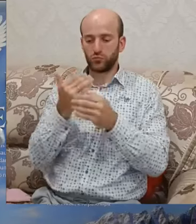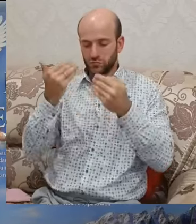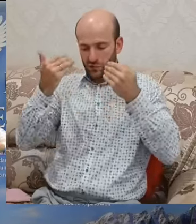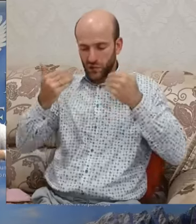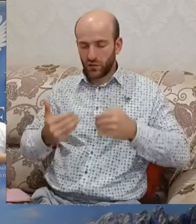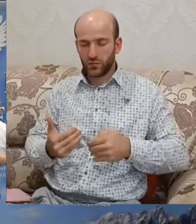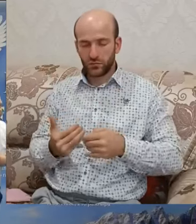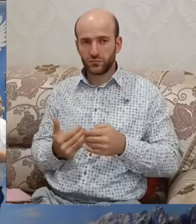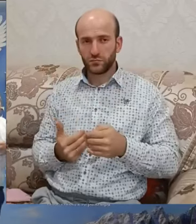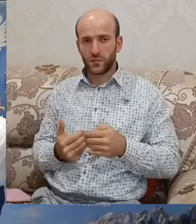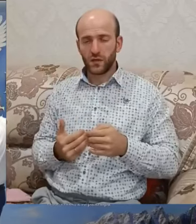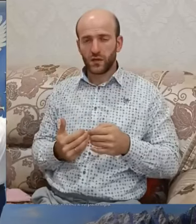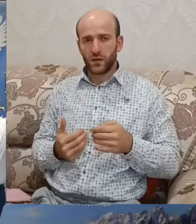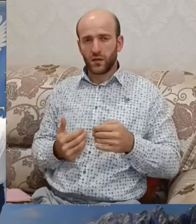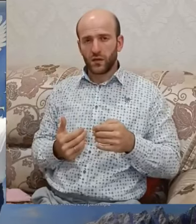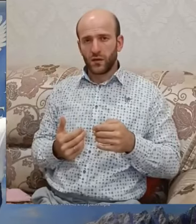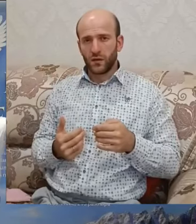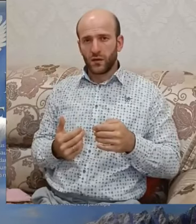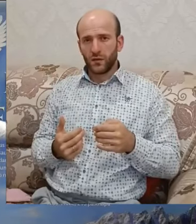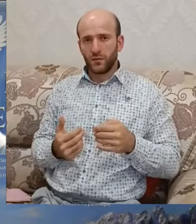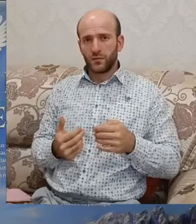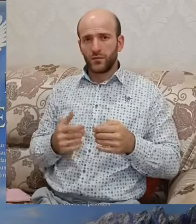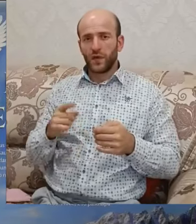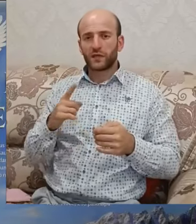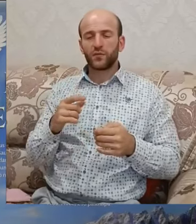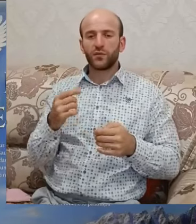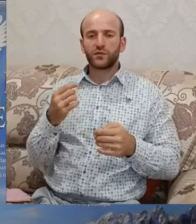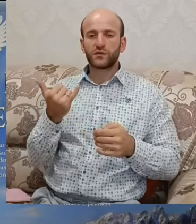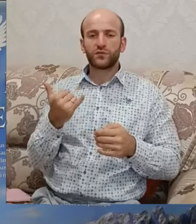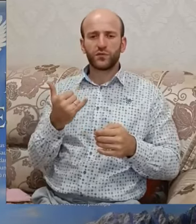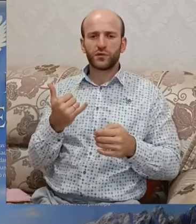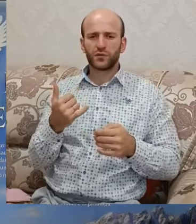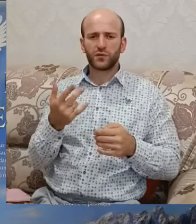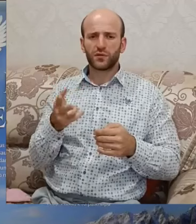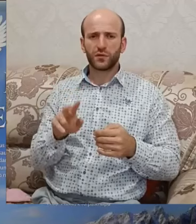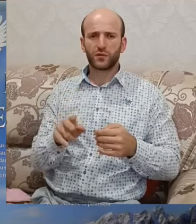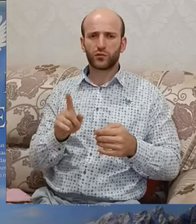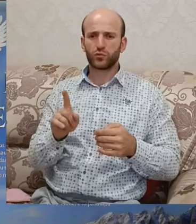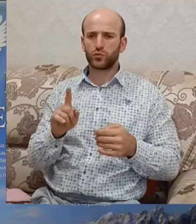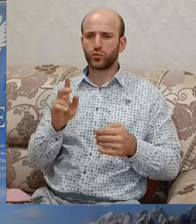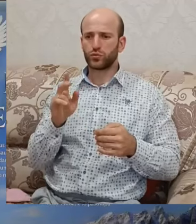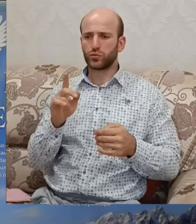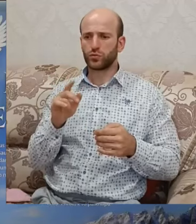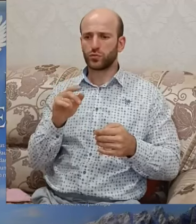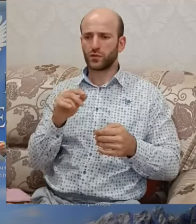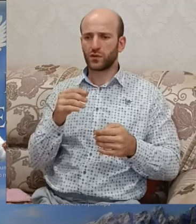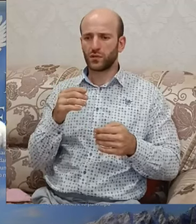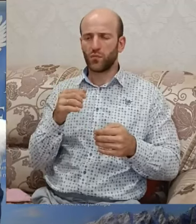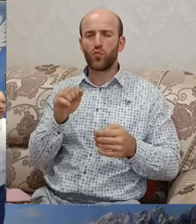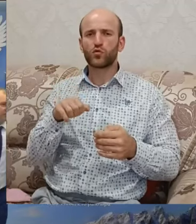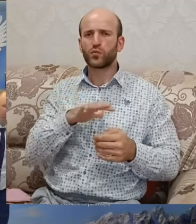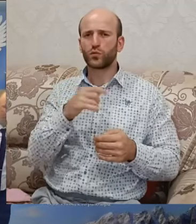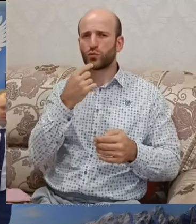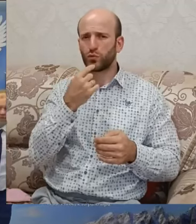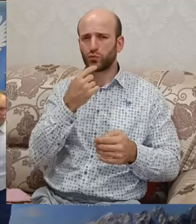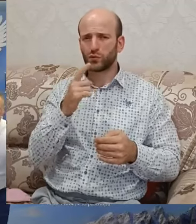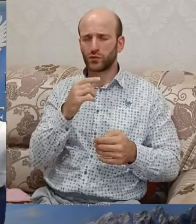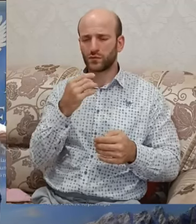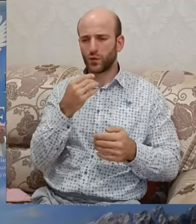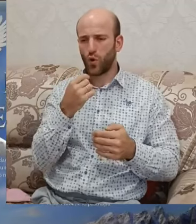būti sunku išrauti kartybės šaknį iš savo širdies. Поэтому сегодня не должно быть тяжело вырвать корень горечи из своего сердца. Nes kitaip